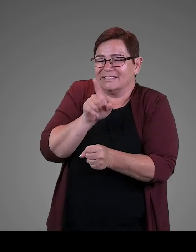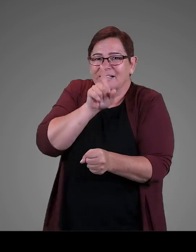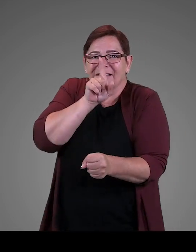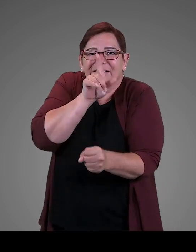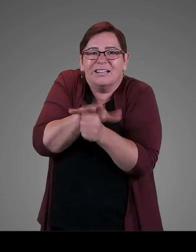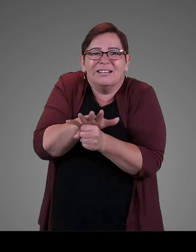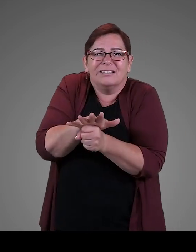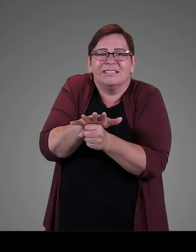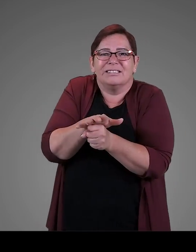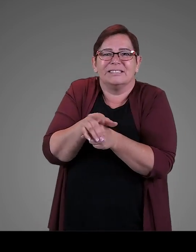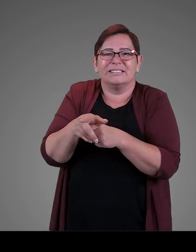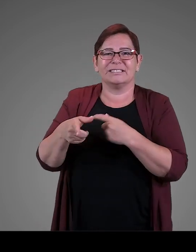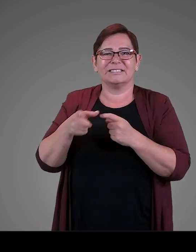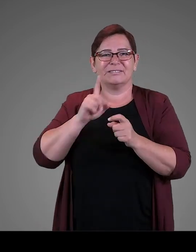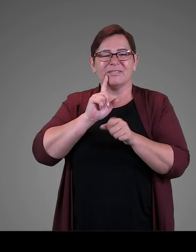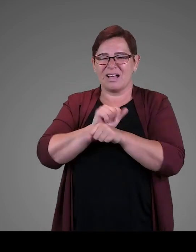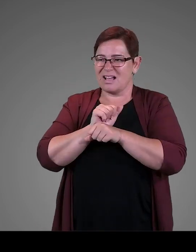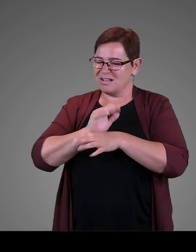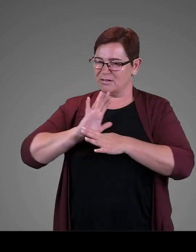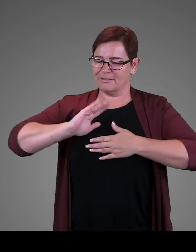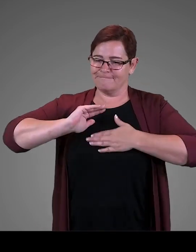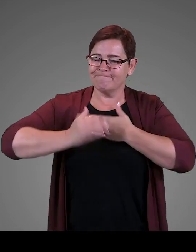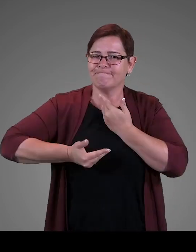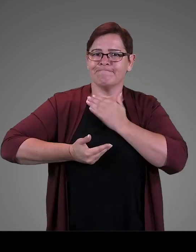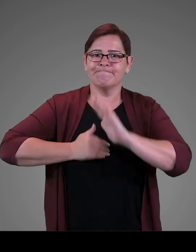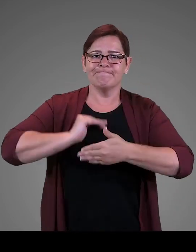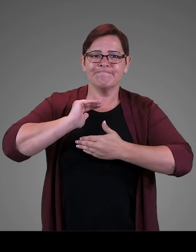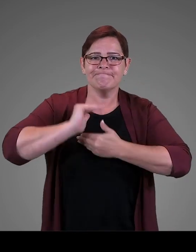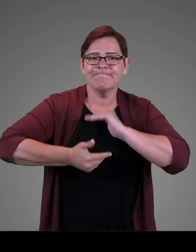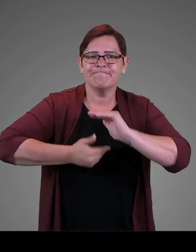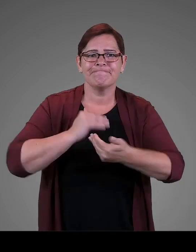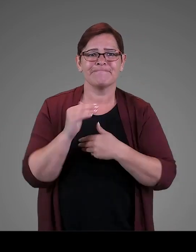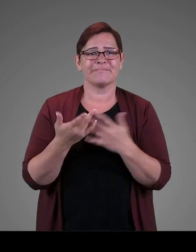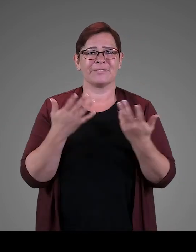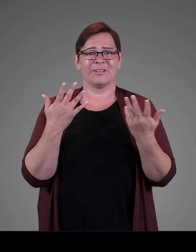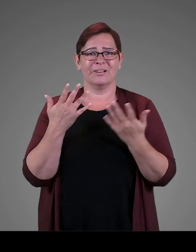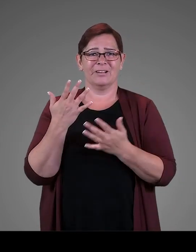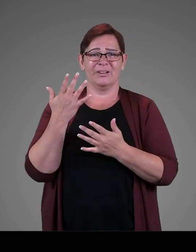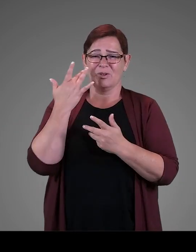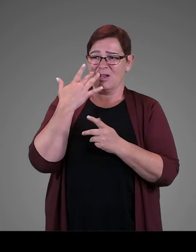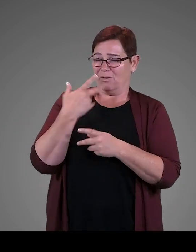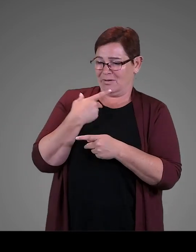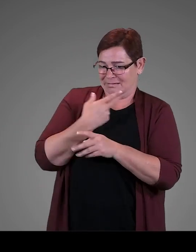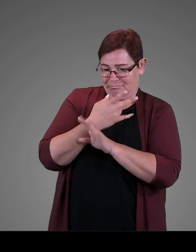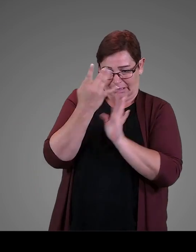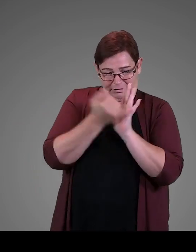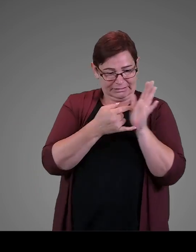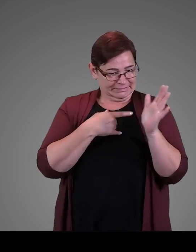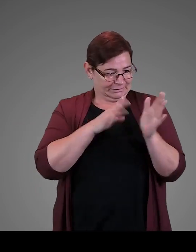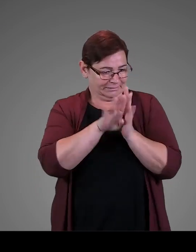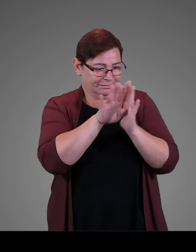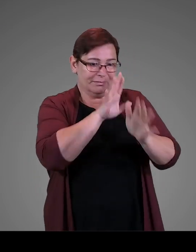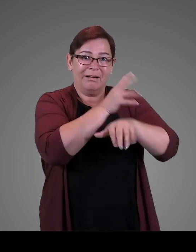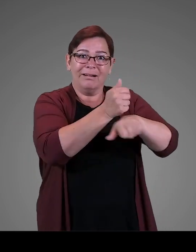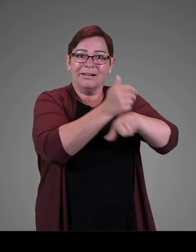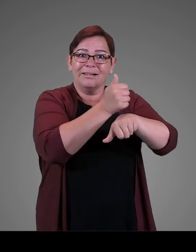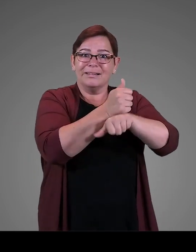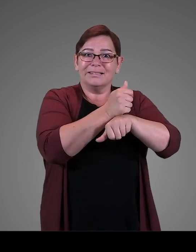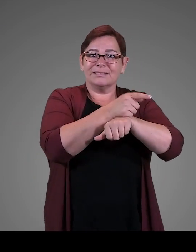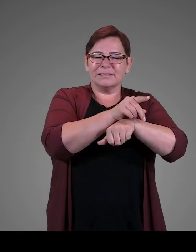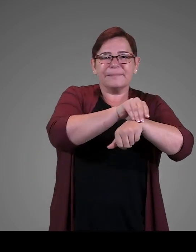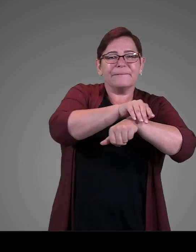validation à pouvoir toujours aller de l'avant encore, parce que les projets qu'on crée affectent les projets de demain